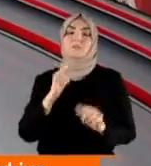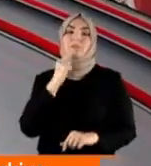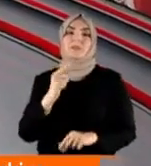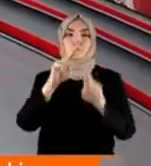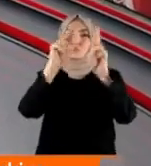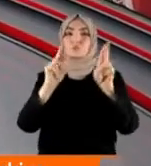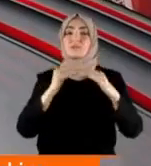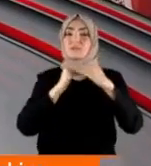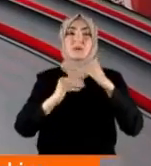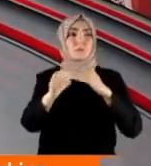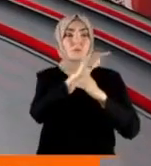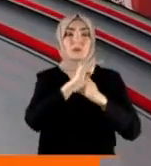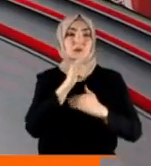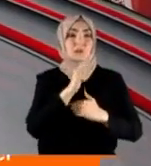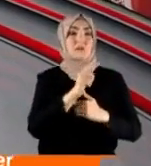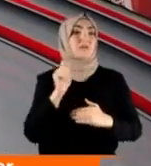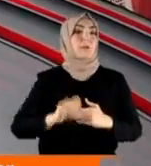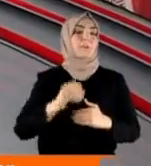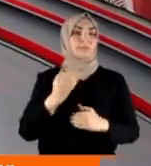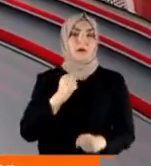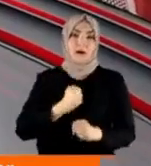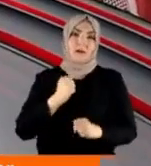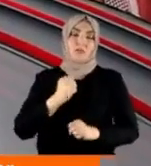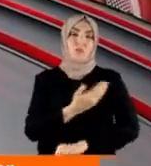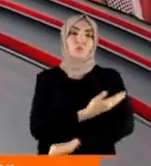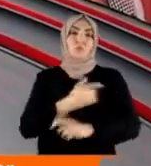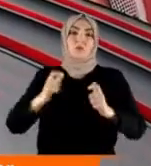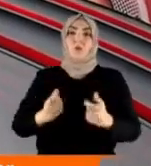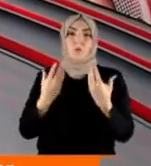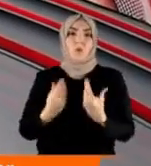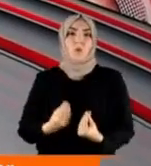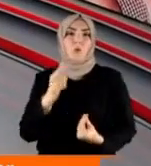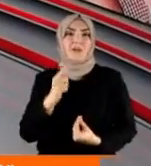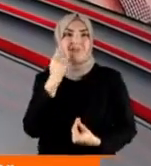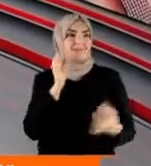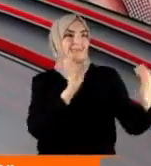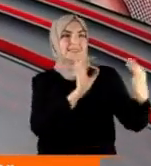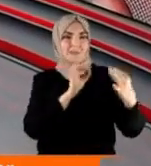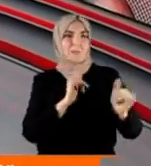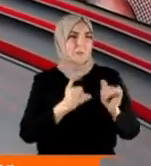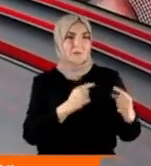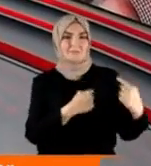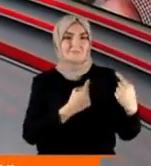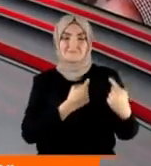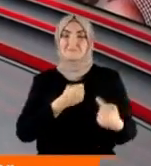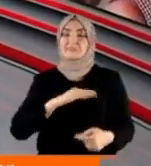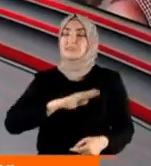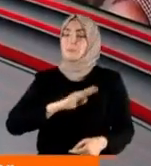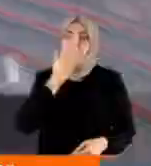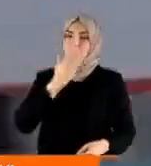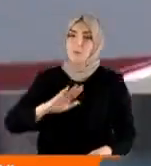çağrısı vardı. Garantör ülke olarak artık diplomasi oyunlarına tahammülümüz kalmadı dedi Erdoğan.